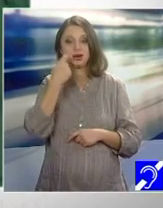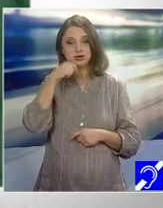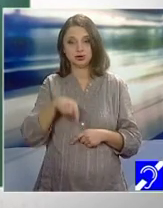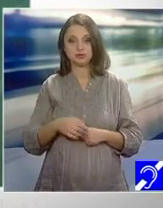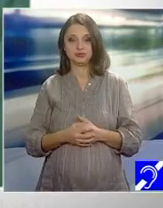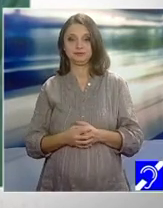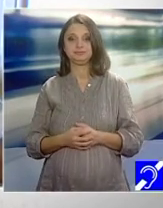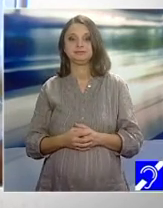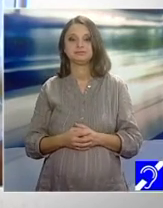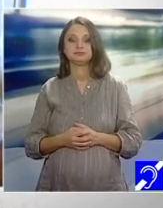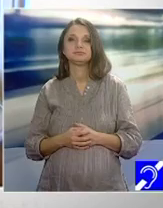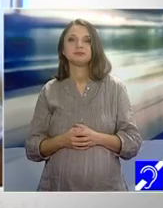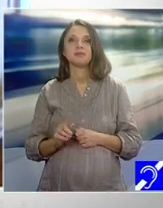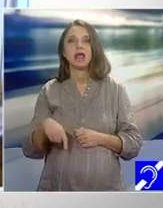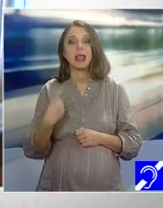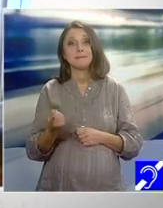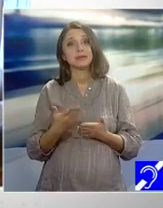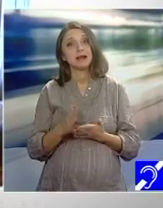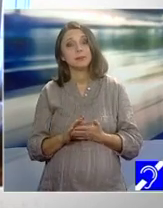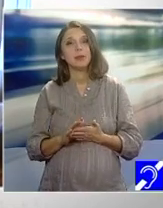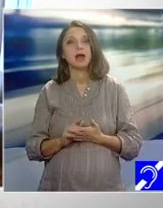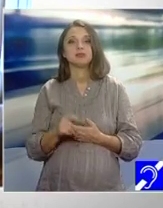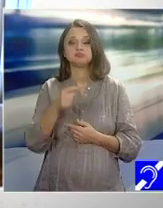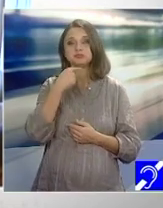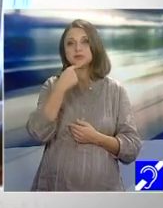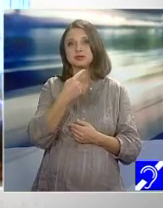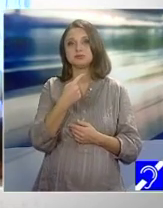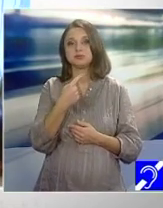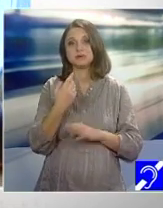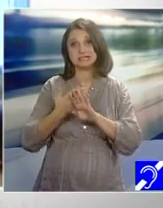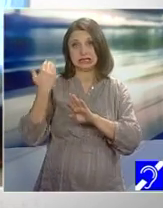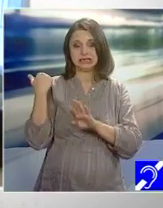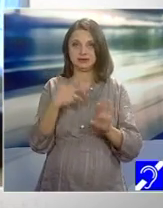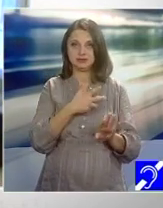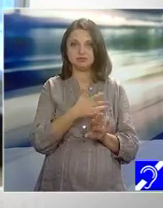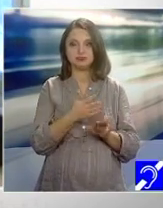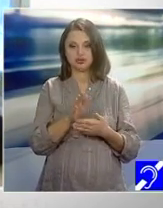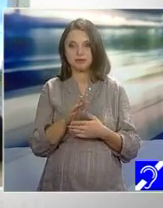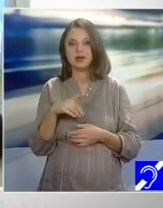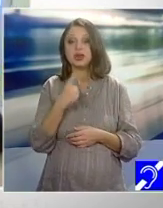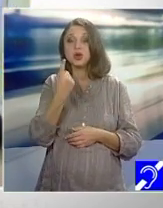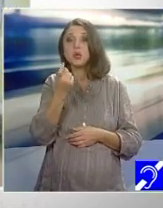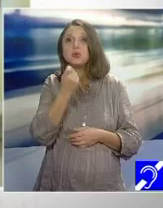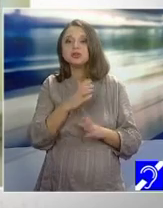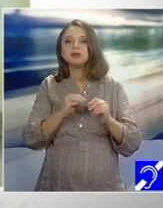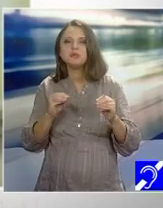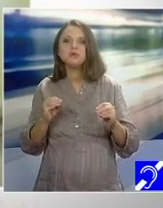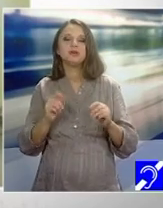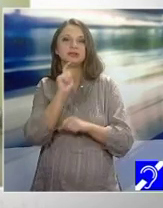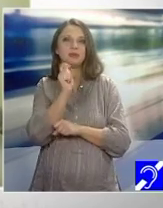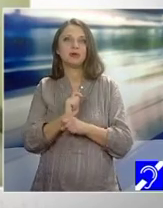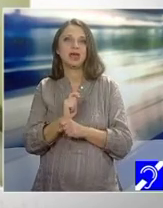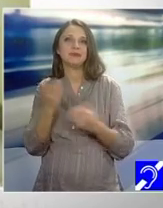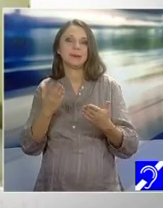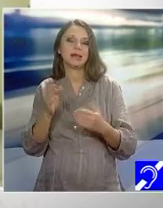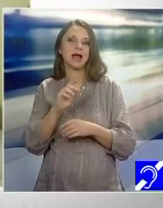Pe de altă parte, mi-ați spus înainte să începem această ediție a emisiunii că acest proiect este doar unul dintre multele pe care